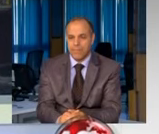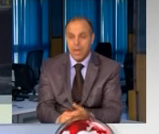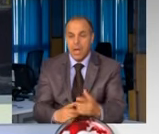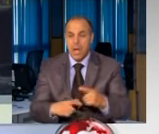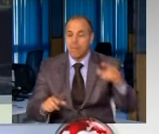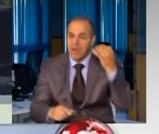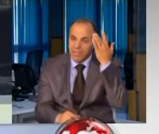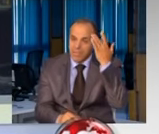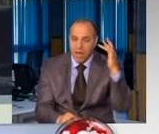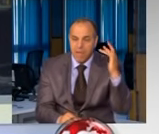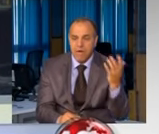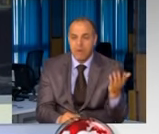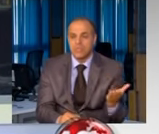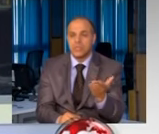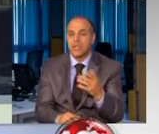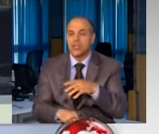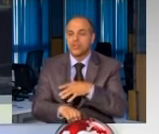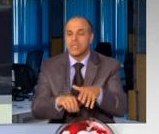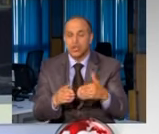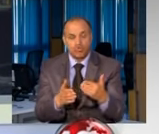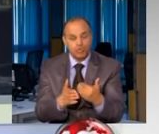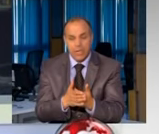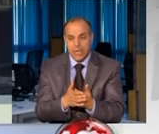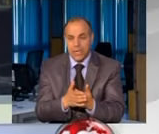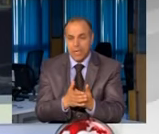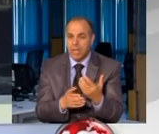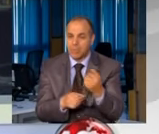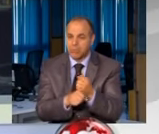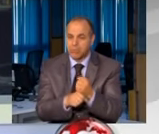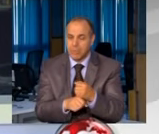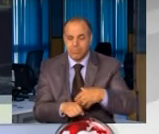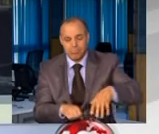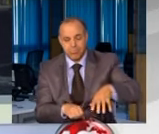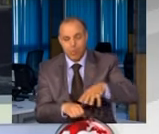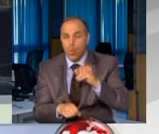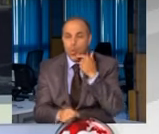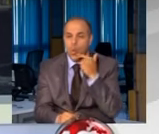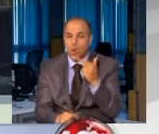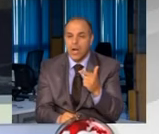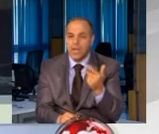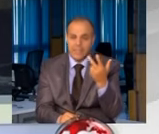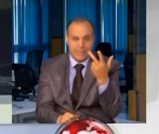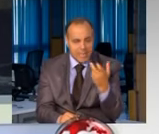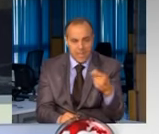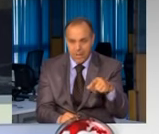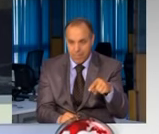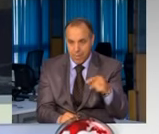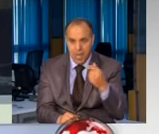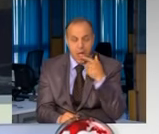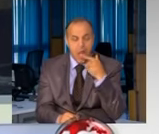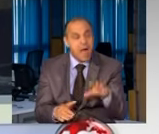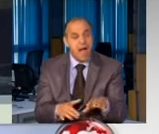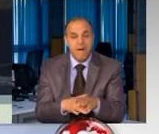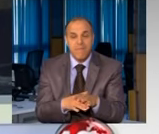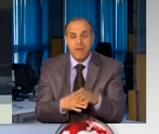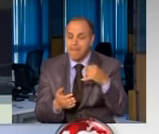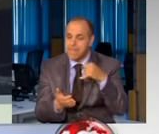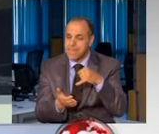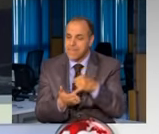أخبارنا الثقافية تحملنا إلى جزيرة جربة، حيث تحتضن منطقة الرياض وعلى مدى 3 أيام مهرجان